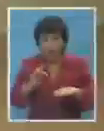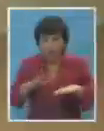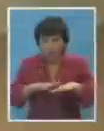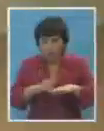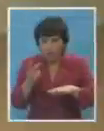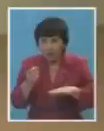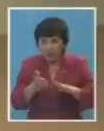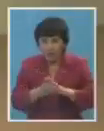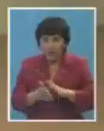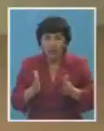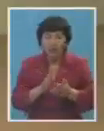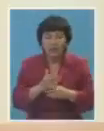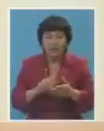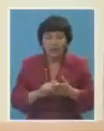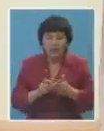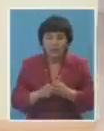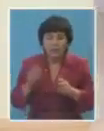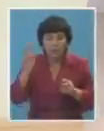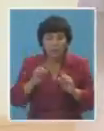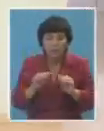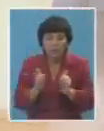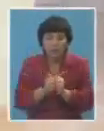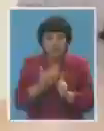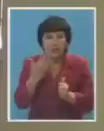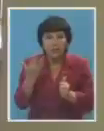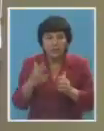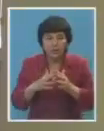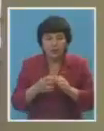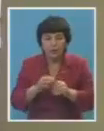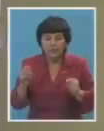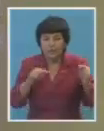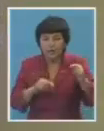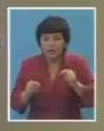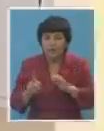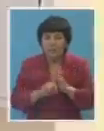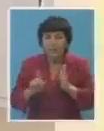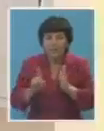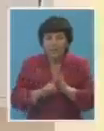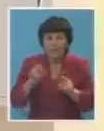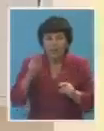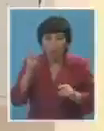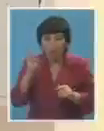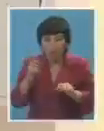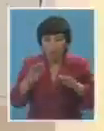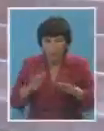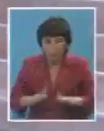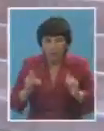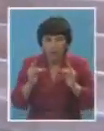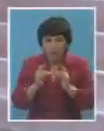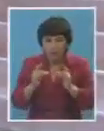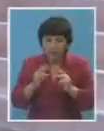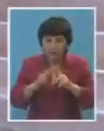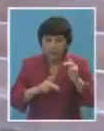жұмсалған. 300 орынға шақталған оқу ұшағы жанынан 5 ауылдық округтен қатынайтын шәкірттерге арнап 100 орындық интернатта салынды.